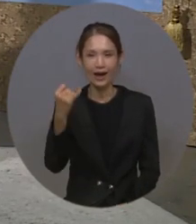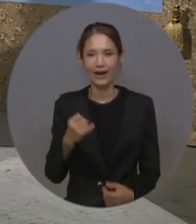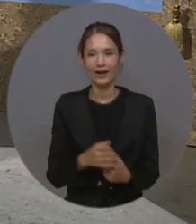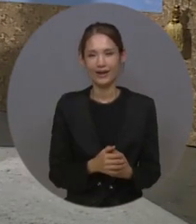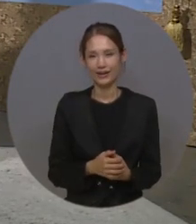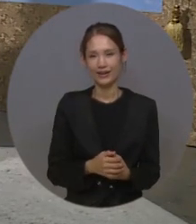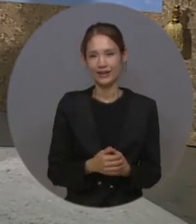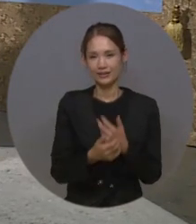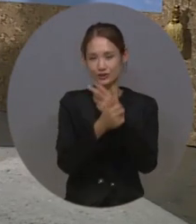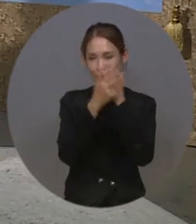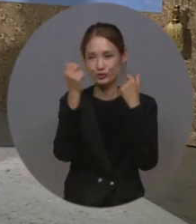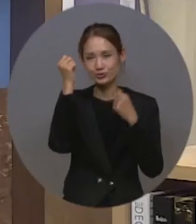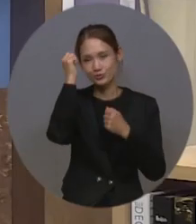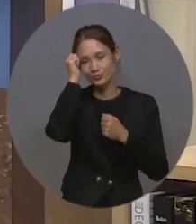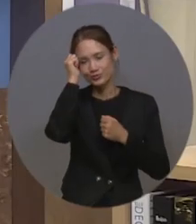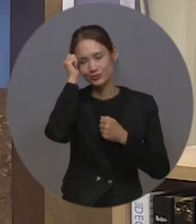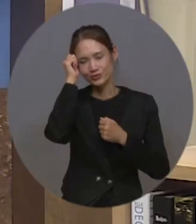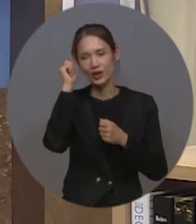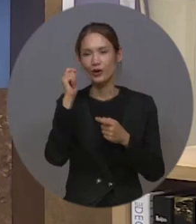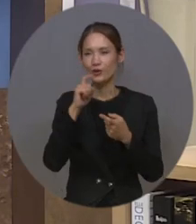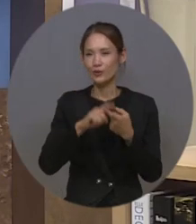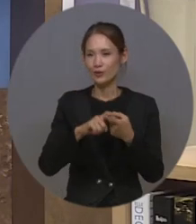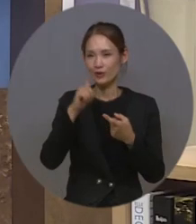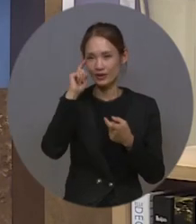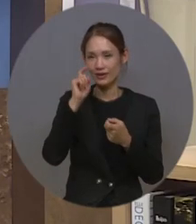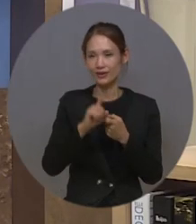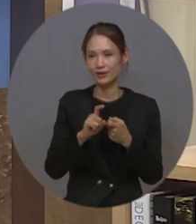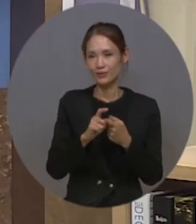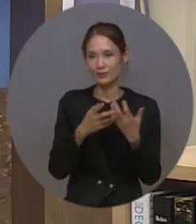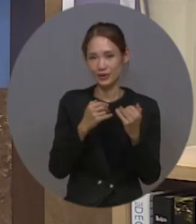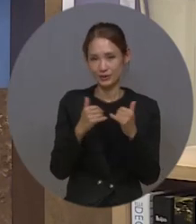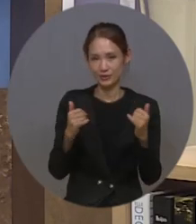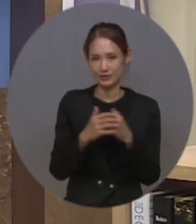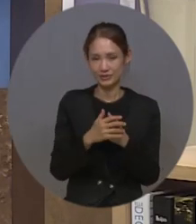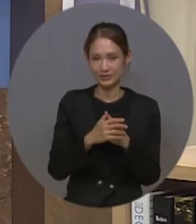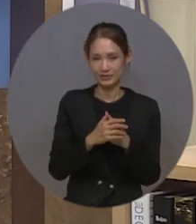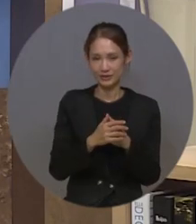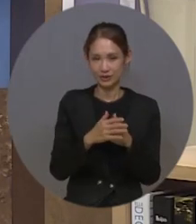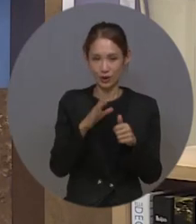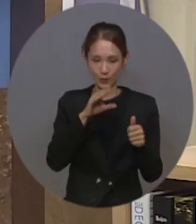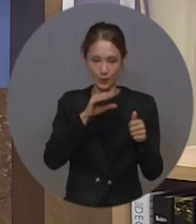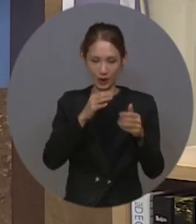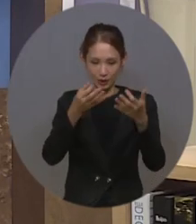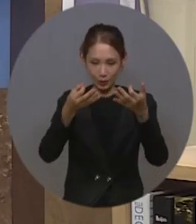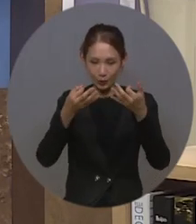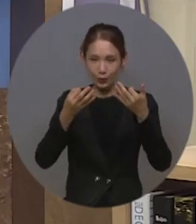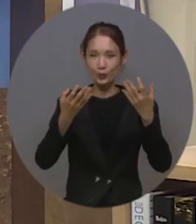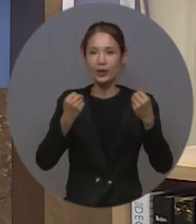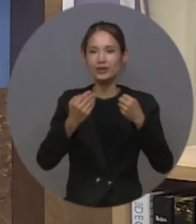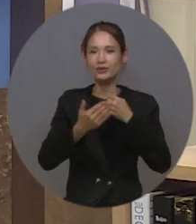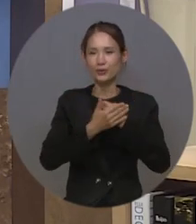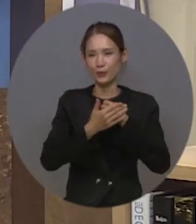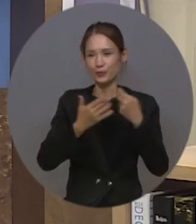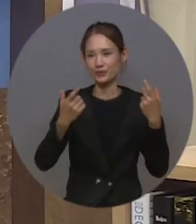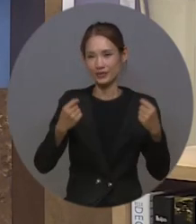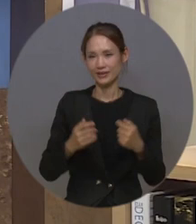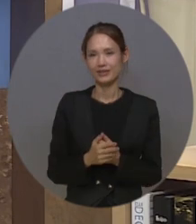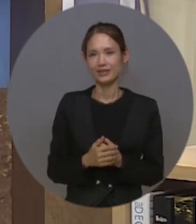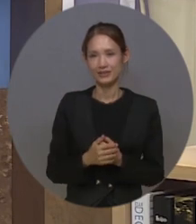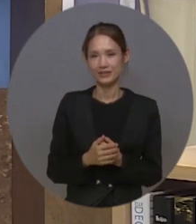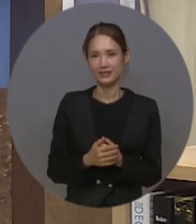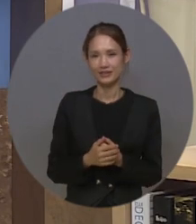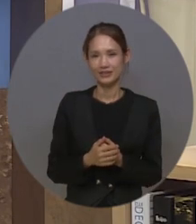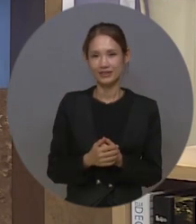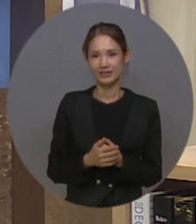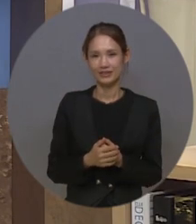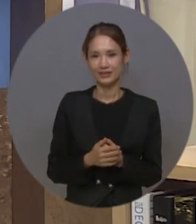이 수면에 대해서 좀 고민이 많으셨던 분들이 저희 지킴이 방송을 보시고 굉장히 많은 도움이 되셨을 것 같습니다. 네,